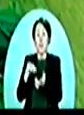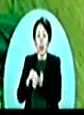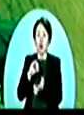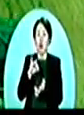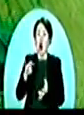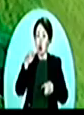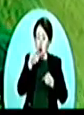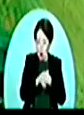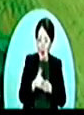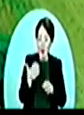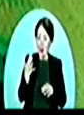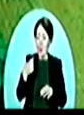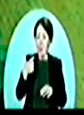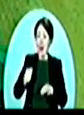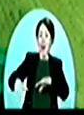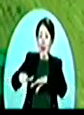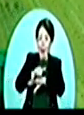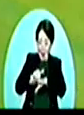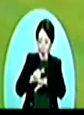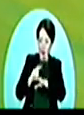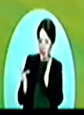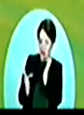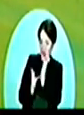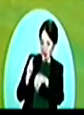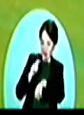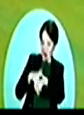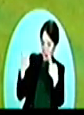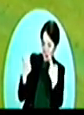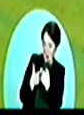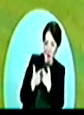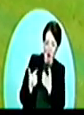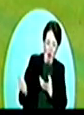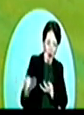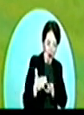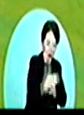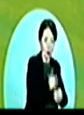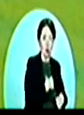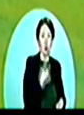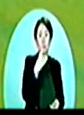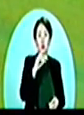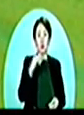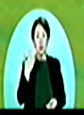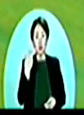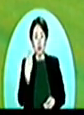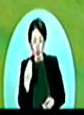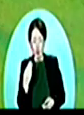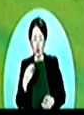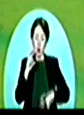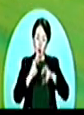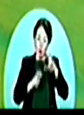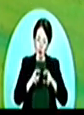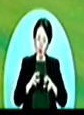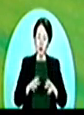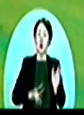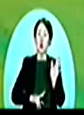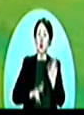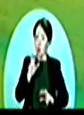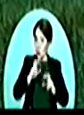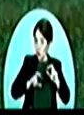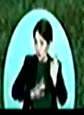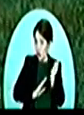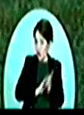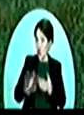50 мянган га талбайн үр тариаг технологийн хугацаанд хураах 105 ширхэг үр тарианы компани үйлдвэрлэлд шинээр